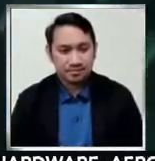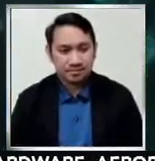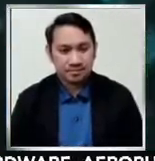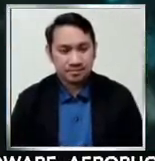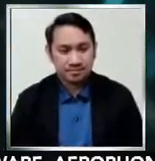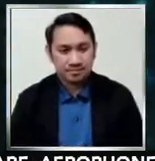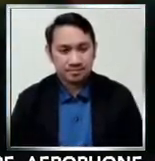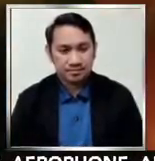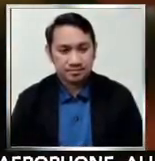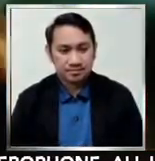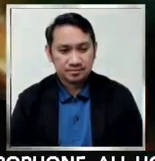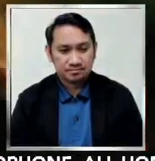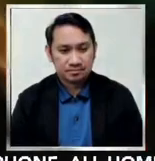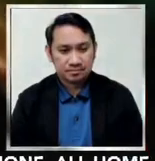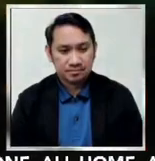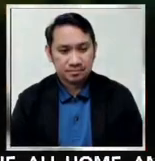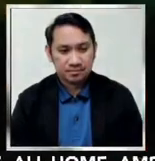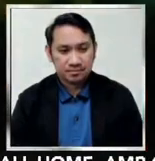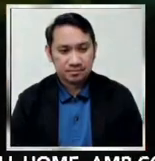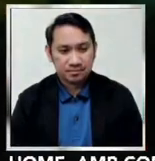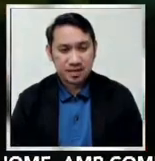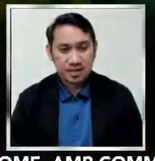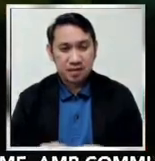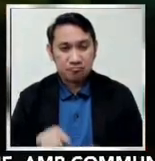Let's vote!